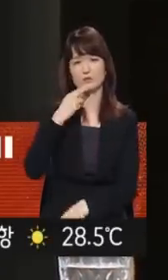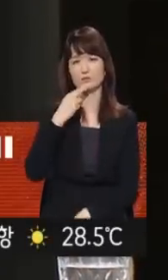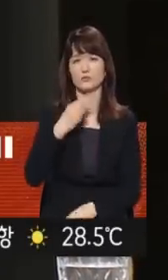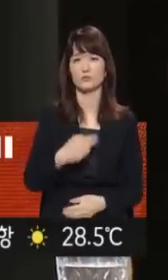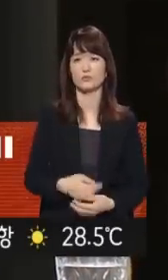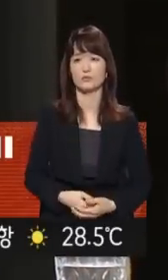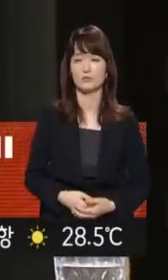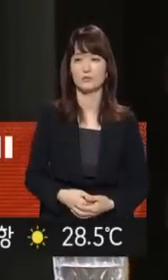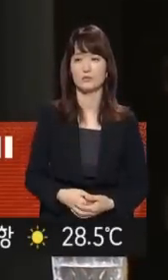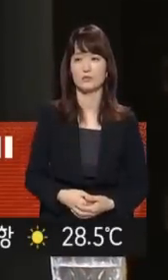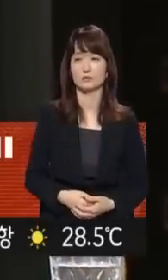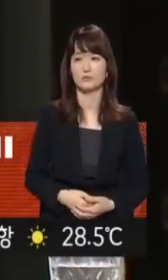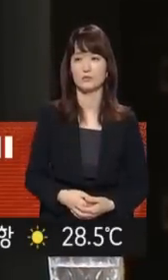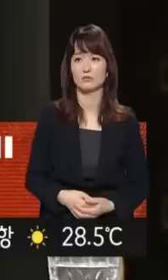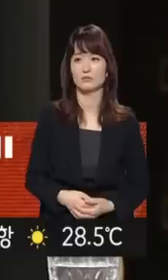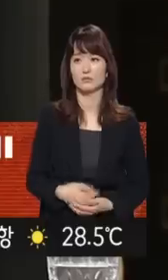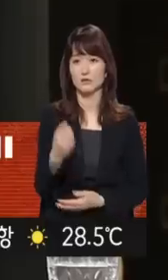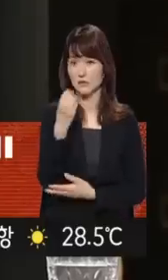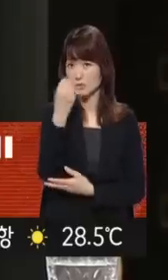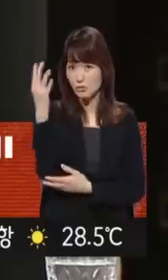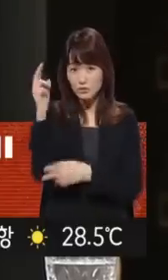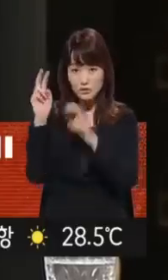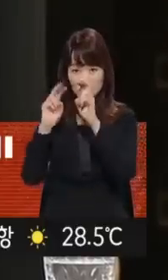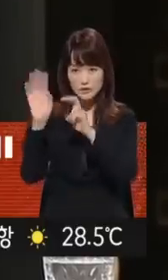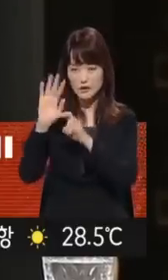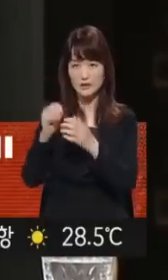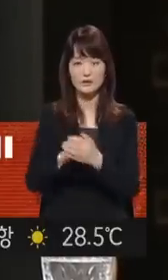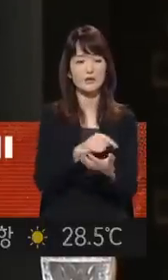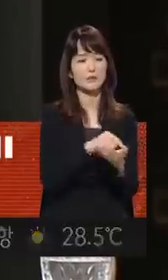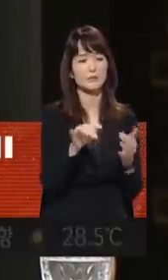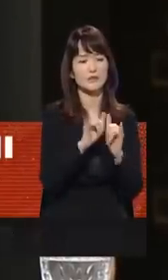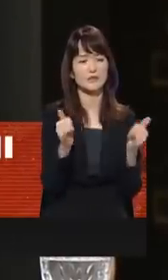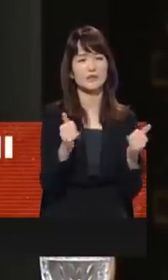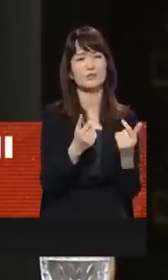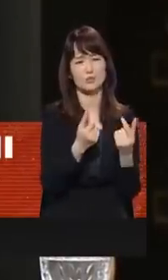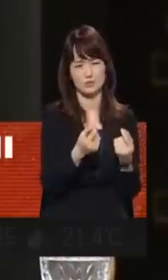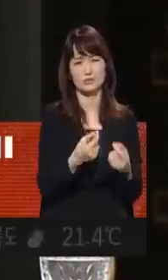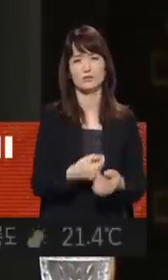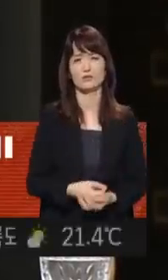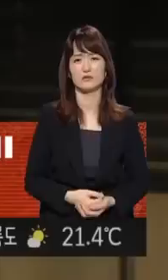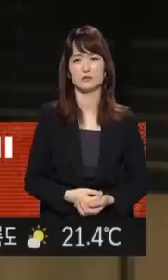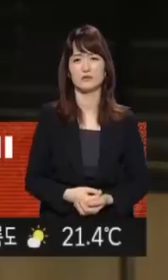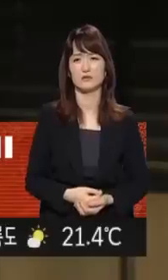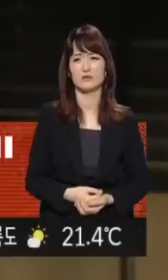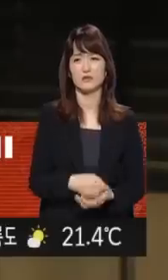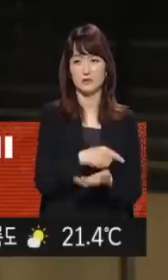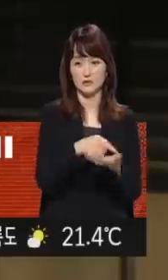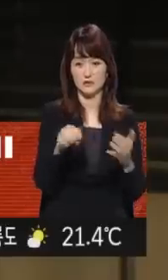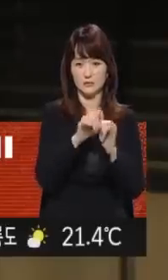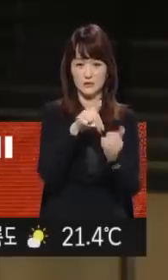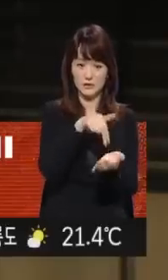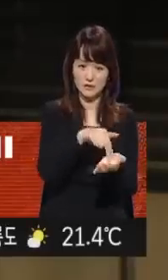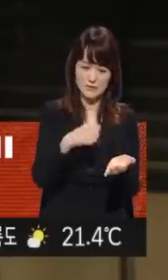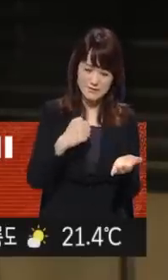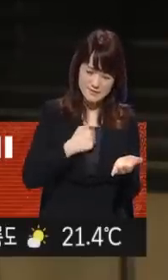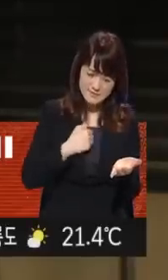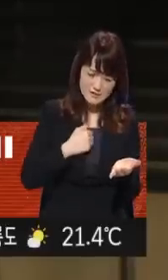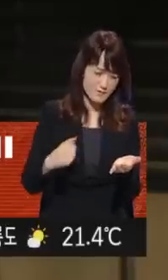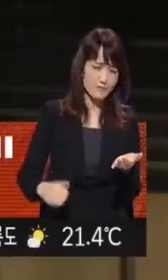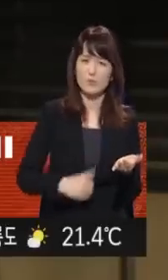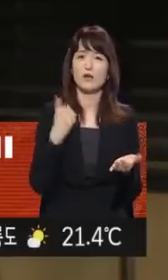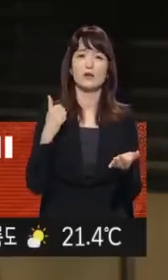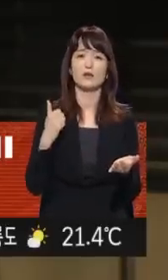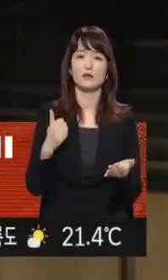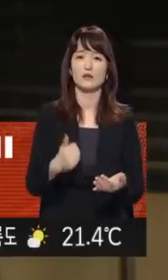했는데 언론사만 그런게 아니라 피해자도 마찬가지군요 이런 부분은 사실 피해자 입장에서는 굉장히 답답하고 화가 나실 수도